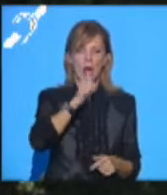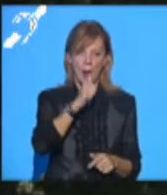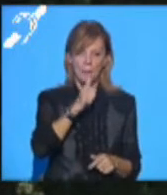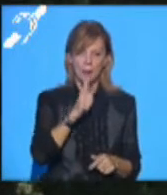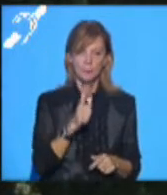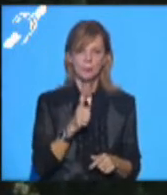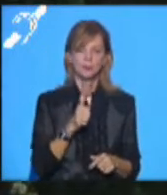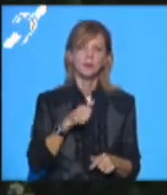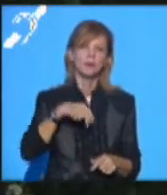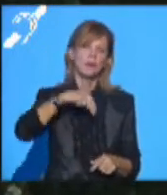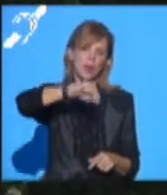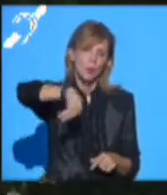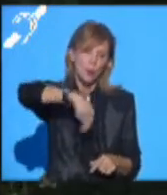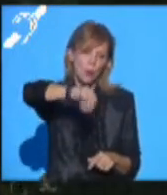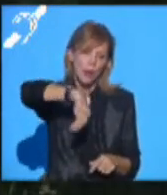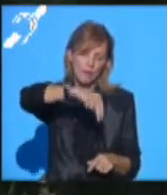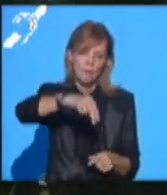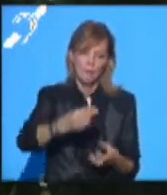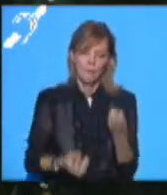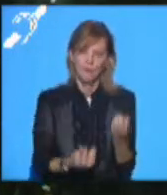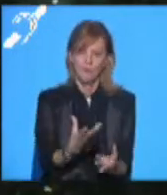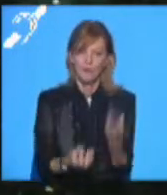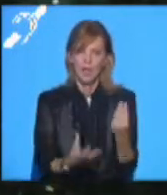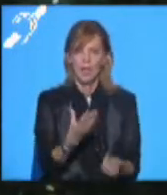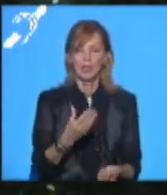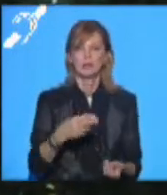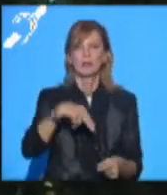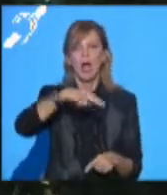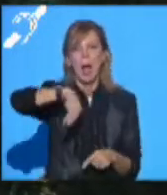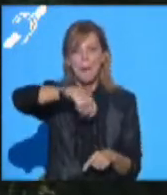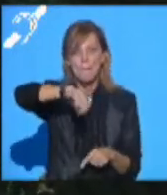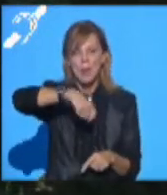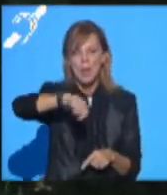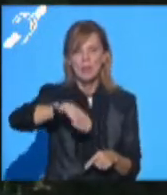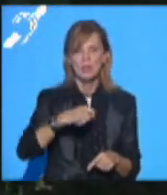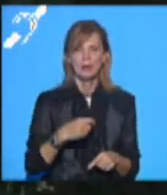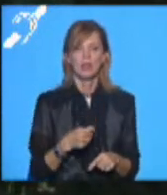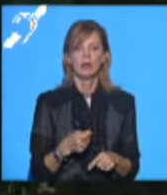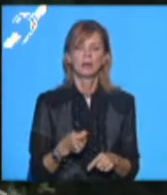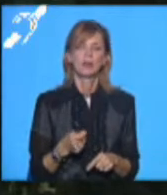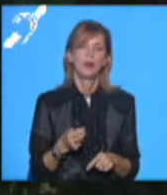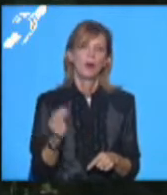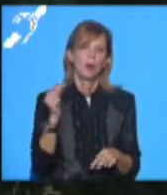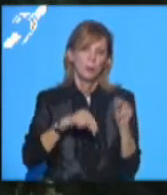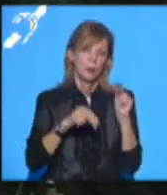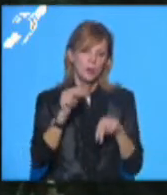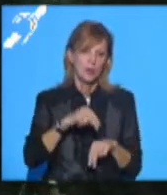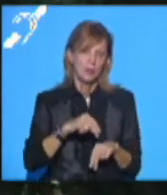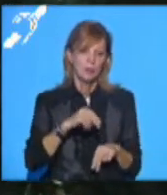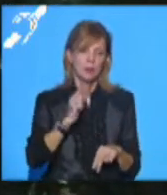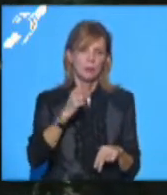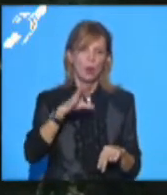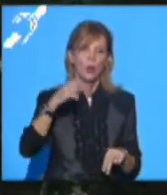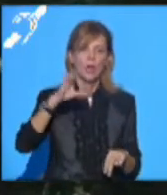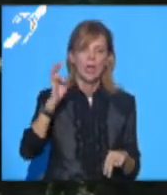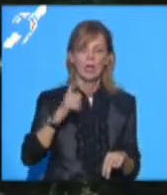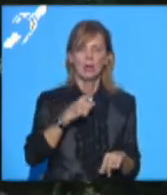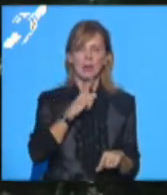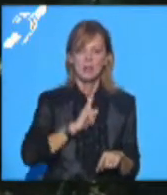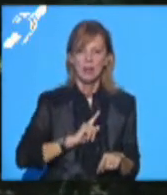pun zahărul, îl amestec până se topește și la primul clocot pun smochinele, da? Smochinele le spăl